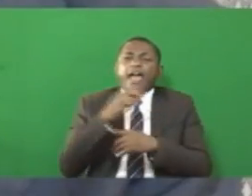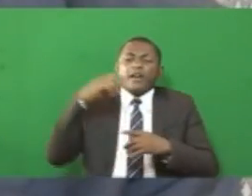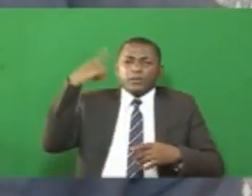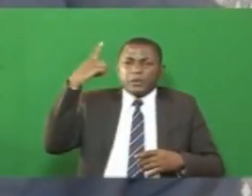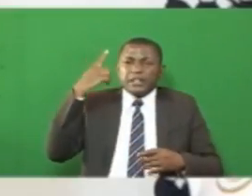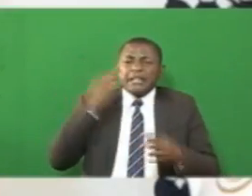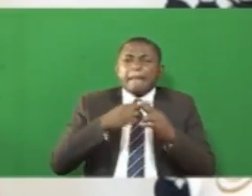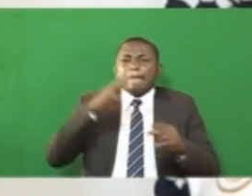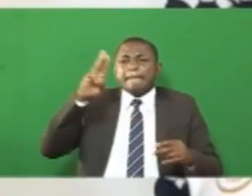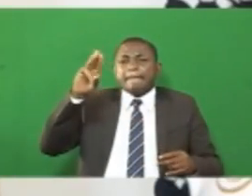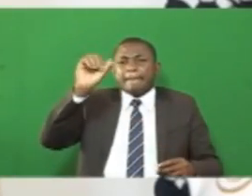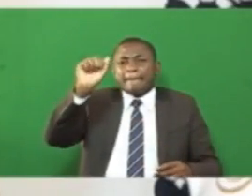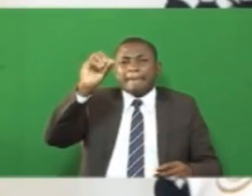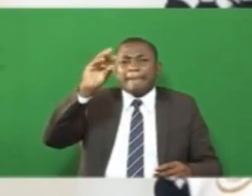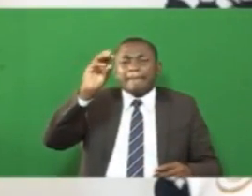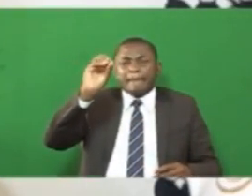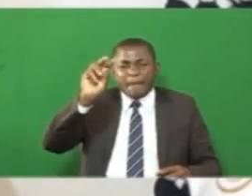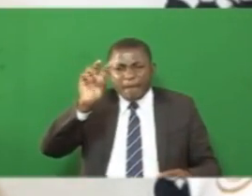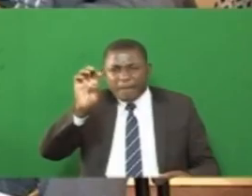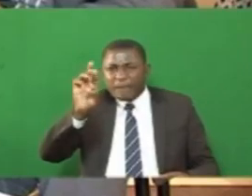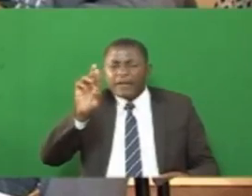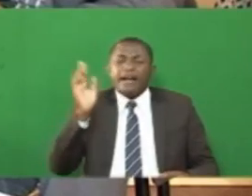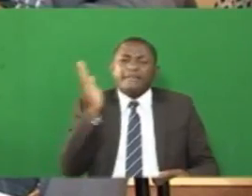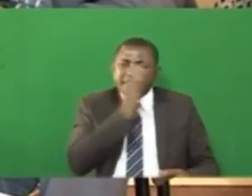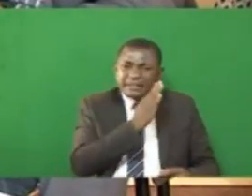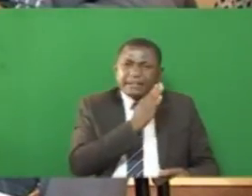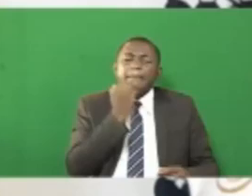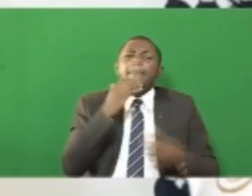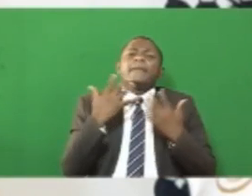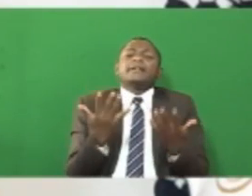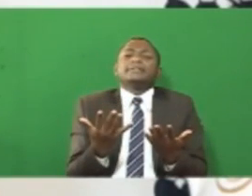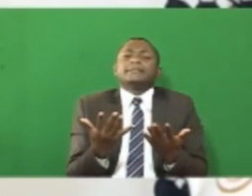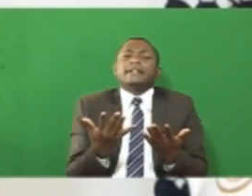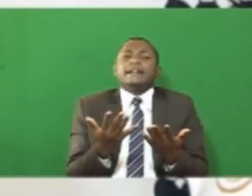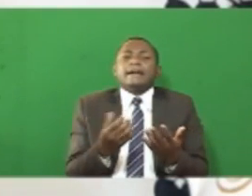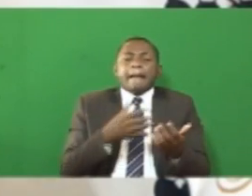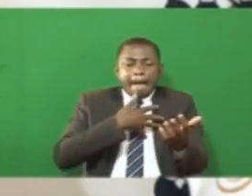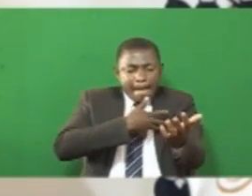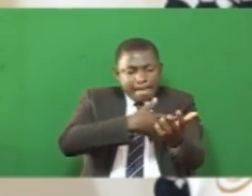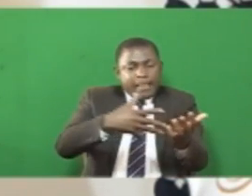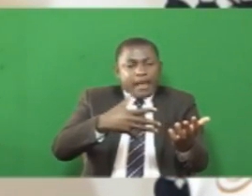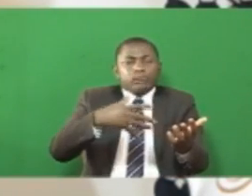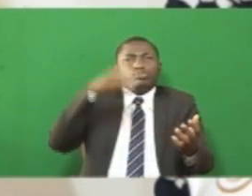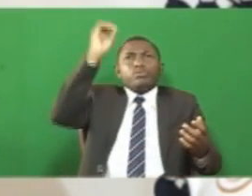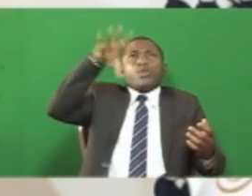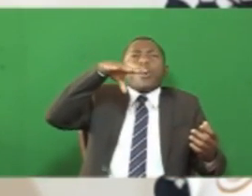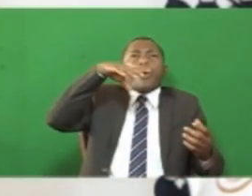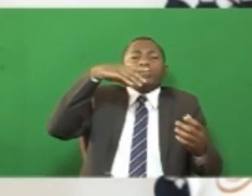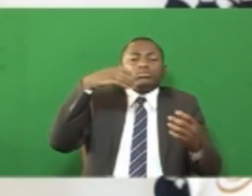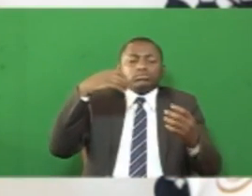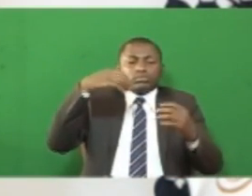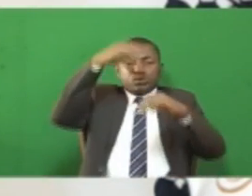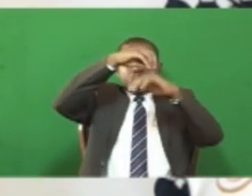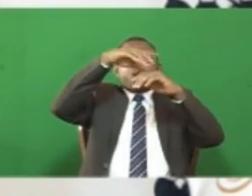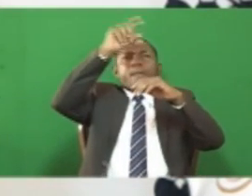Passover. Passover. Yakatanga musi wabuda vaIsraeri muEgypt. Zvairevei ropa raizorwa padho. Saka mwari